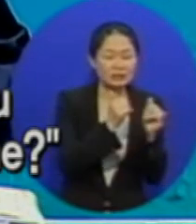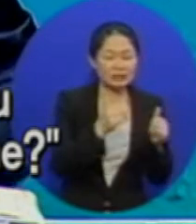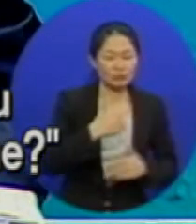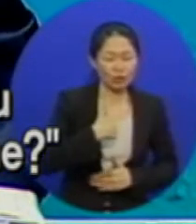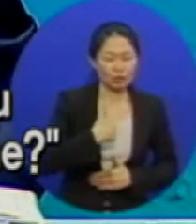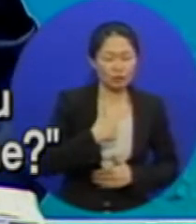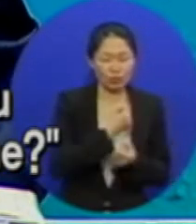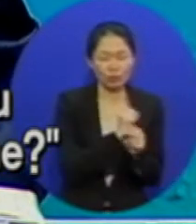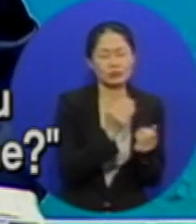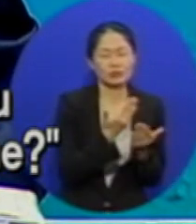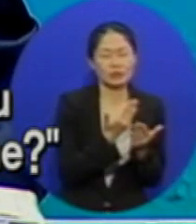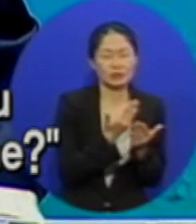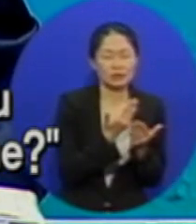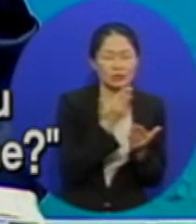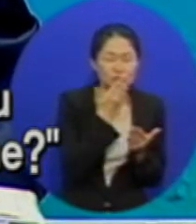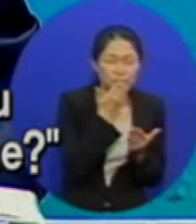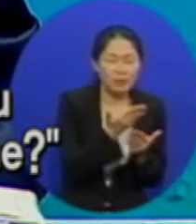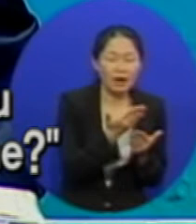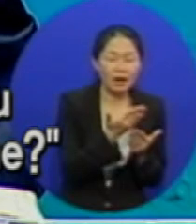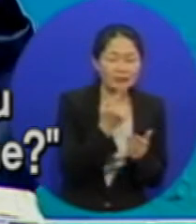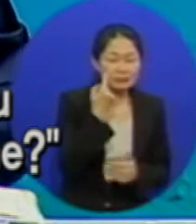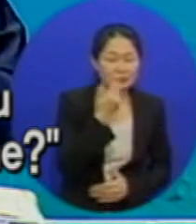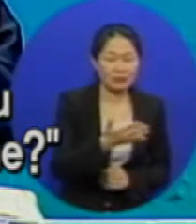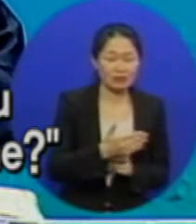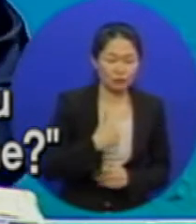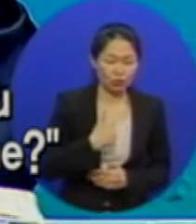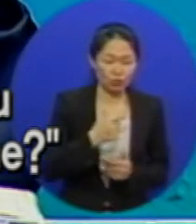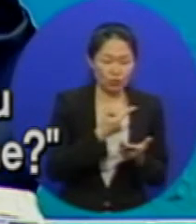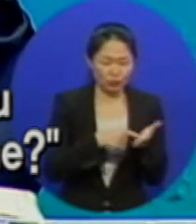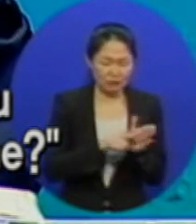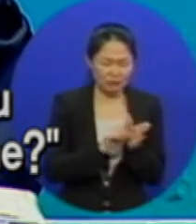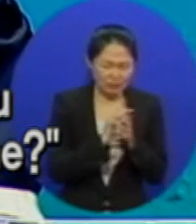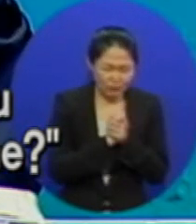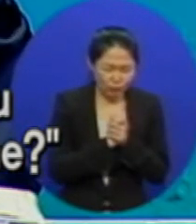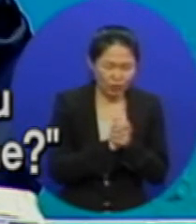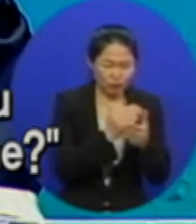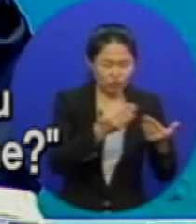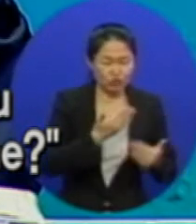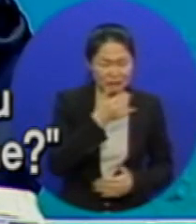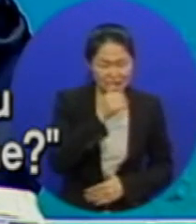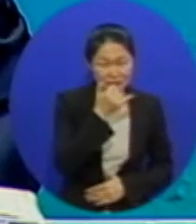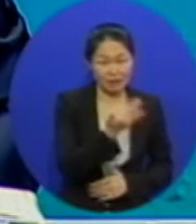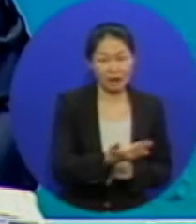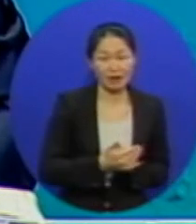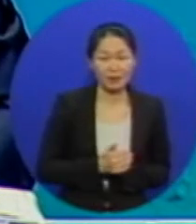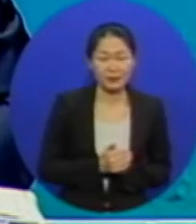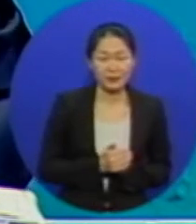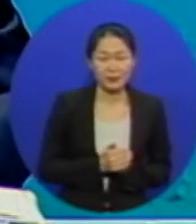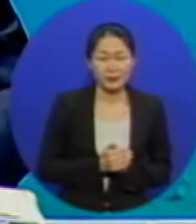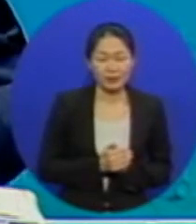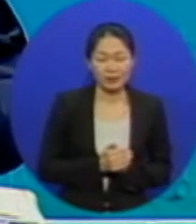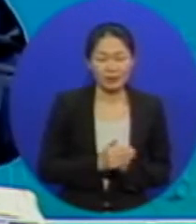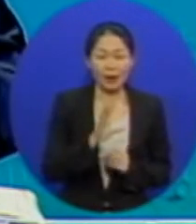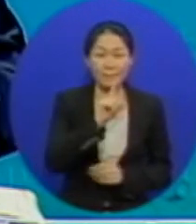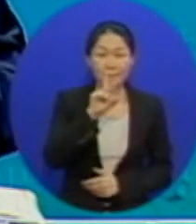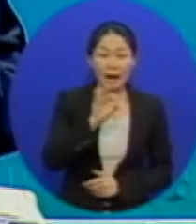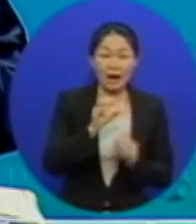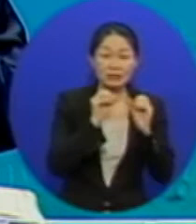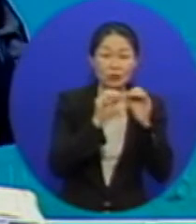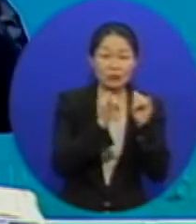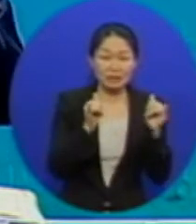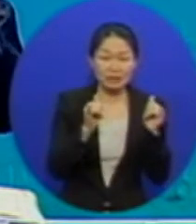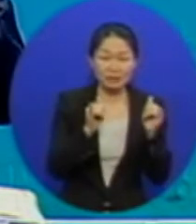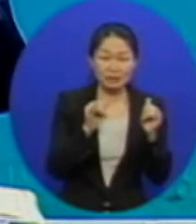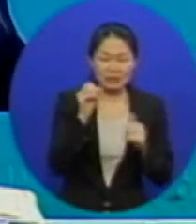저를 영어숲 하실 수 있나요 저를 위해서 기도해 주실 수 있습니까 밤이랑 선교사님이